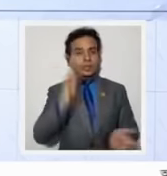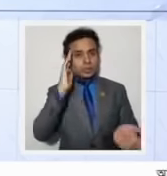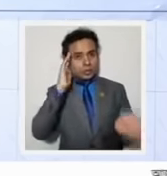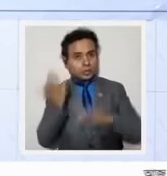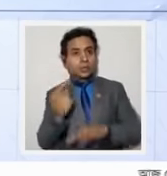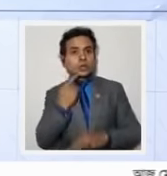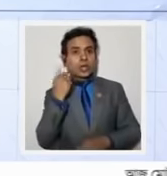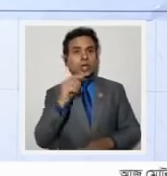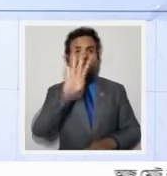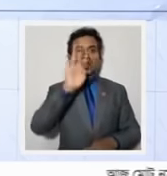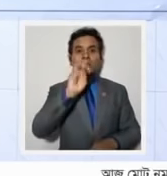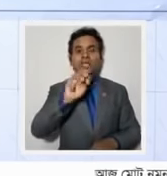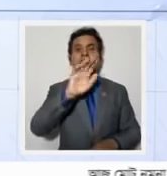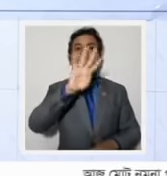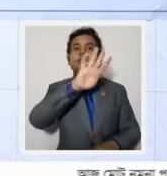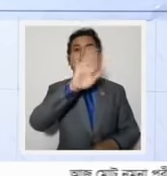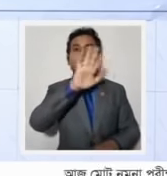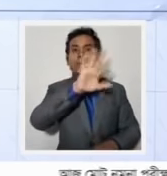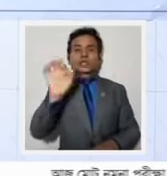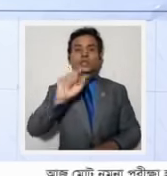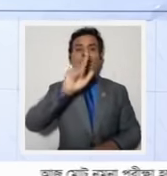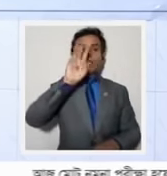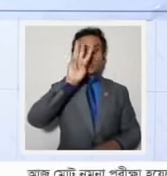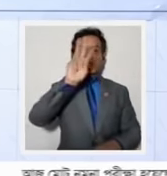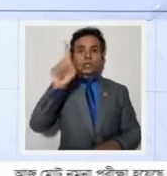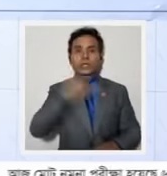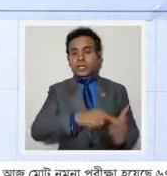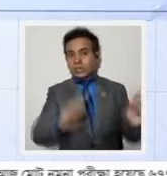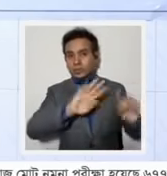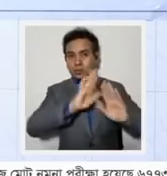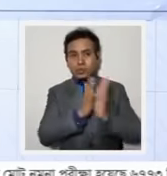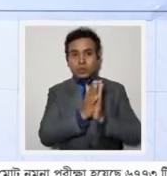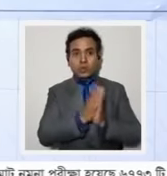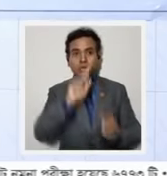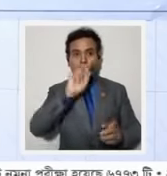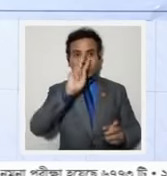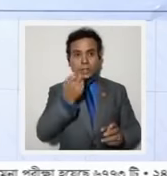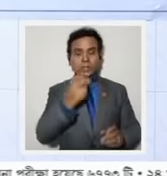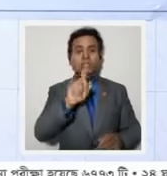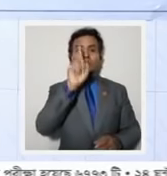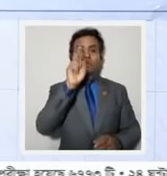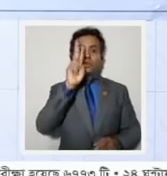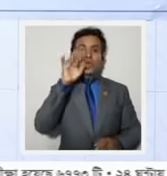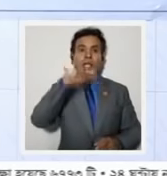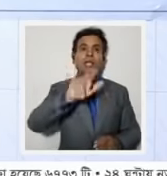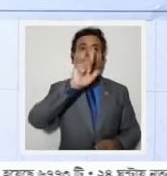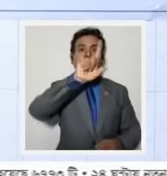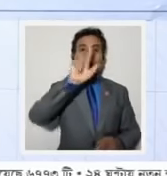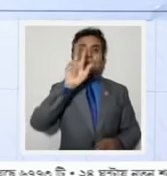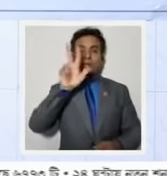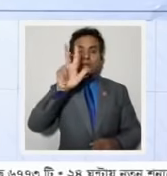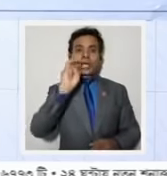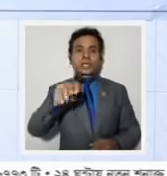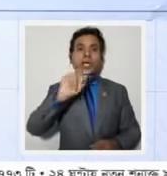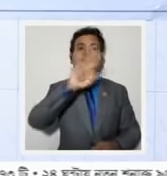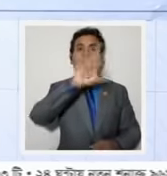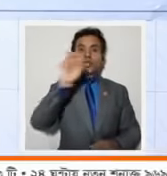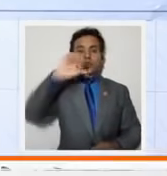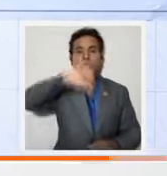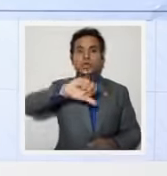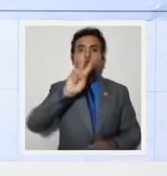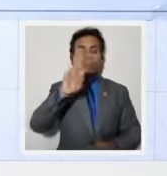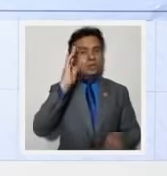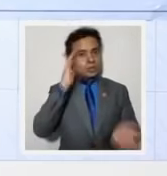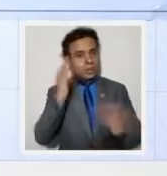88,891 জন এবং এ পর্যন্ত 40,06,257 জন। মৃত্যুবরণ করেছেন 24 ঘন্টায় 4,531 জন এবং এ